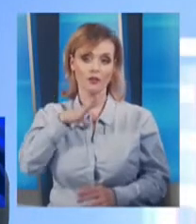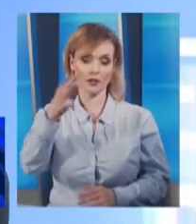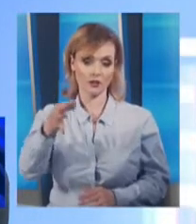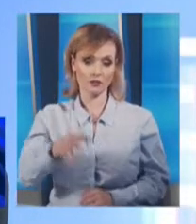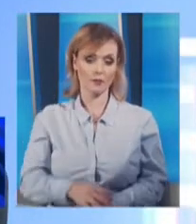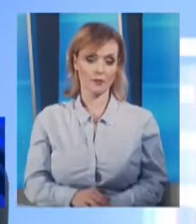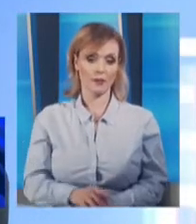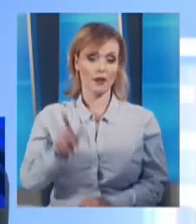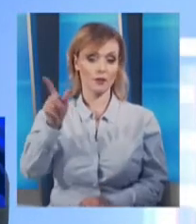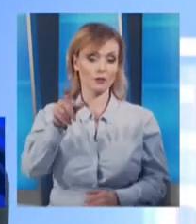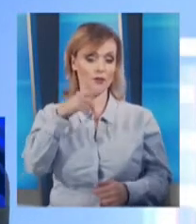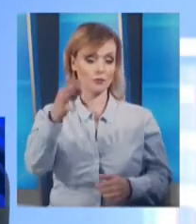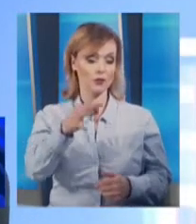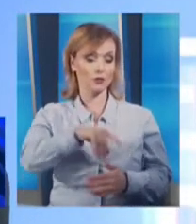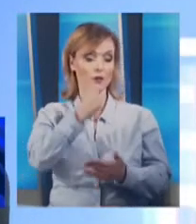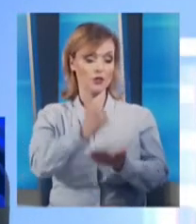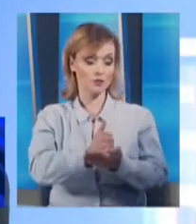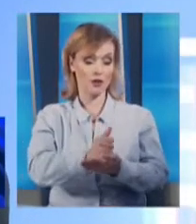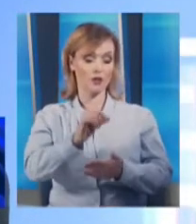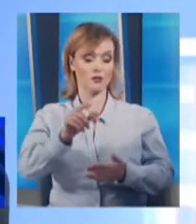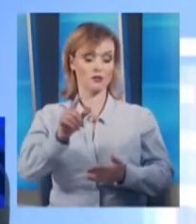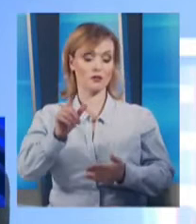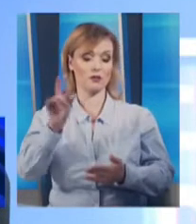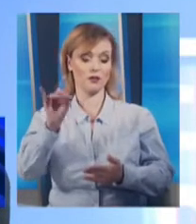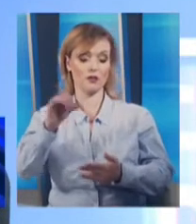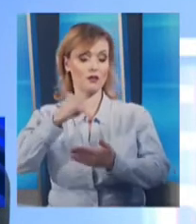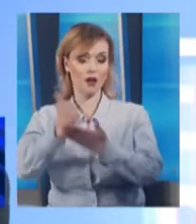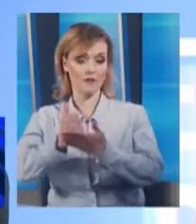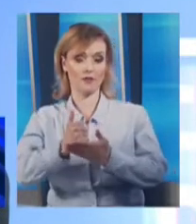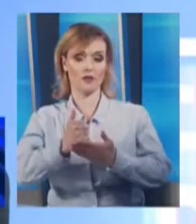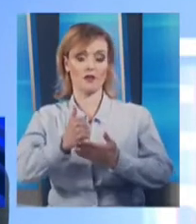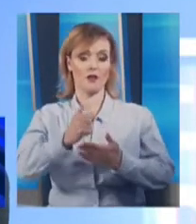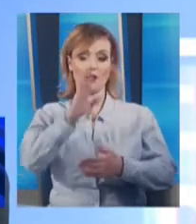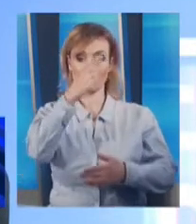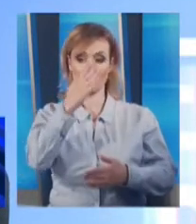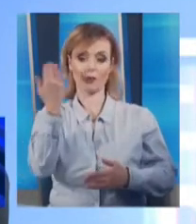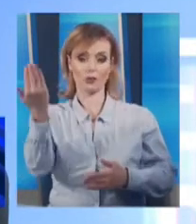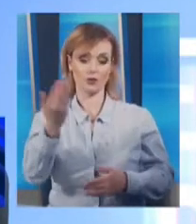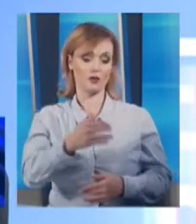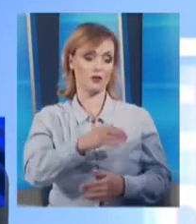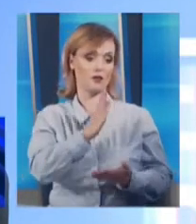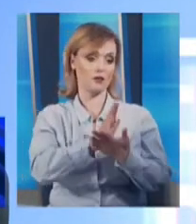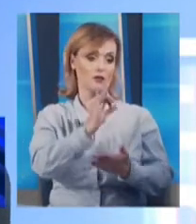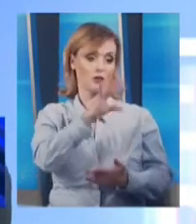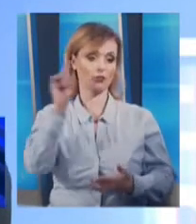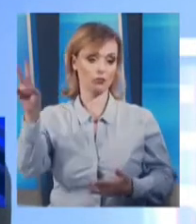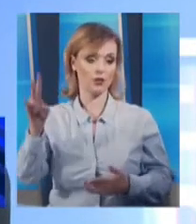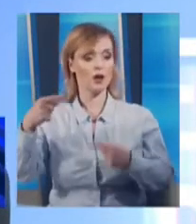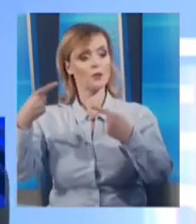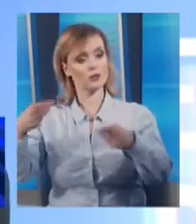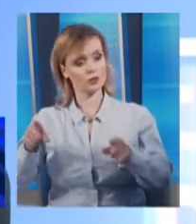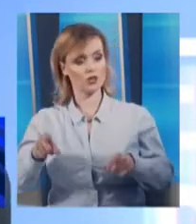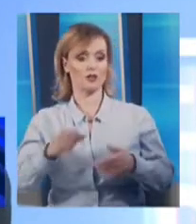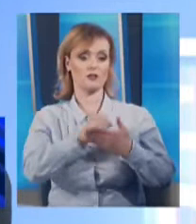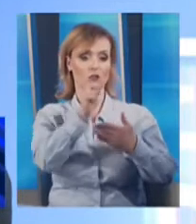Sandu, principalul și unicul inamic în această campanie este Igor Dodon. Ceilalți candidați sunt